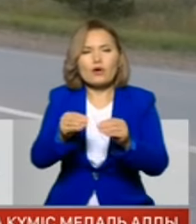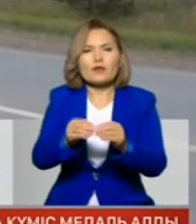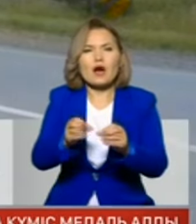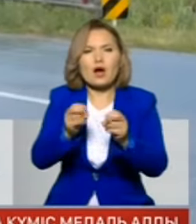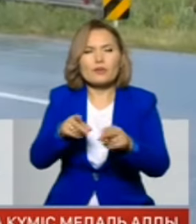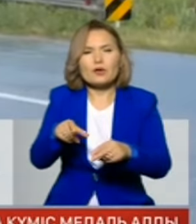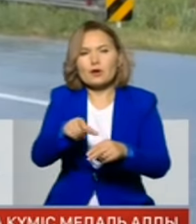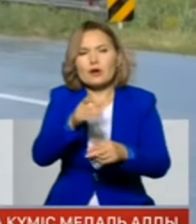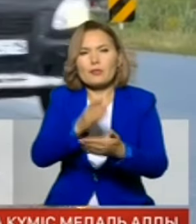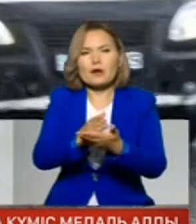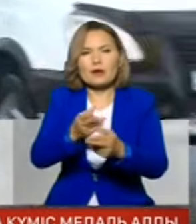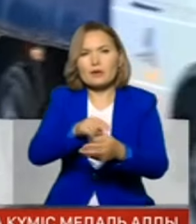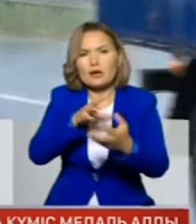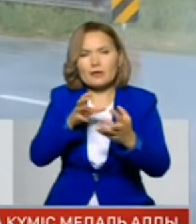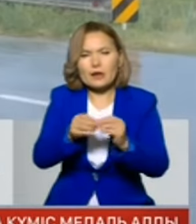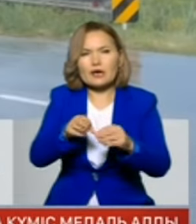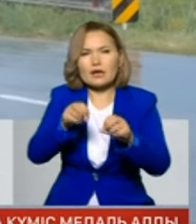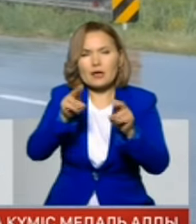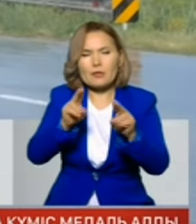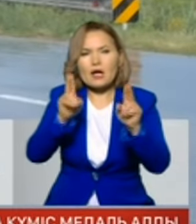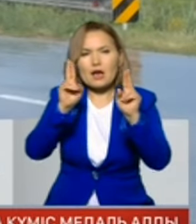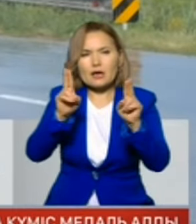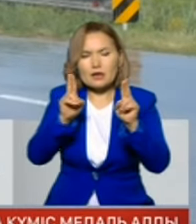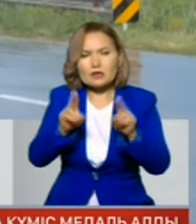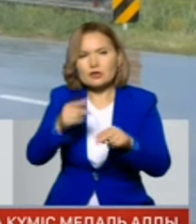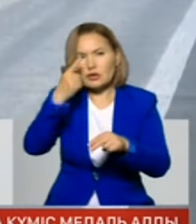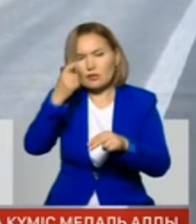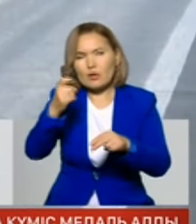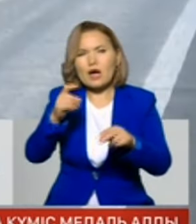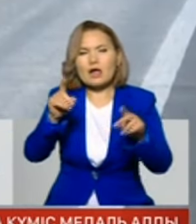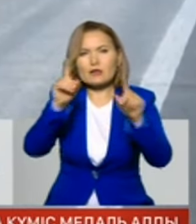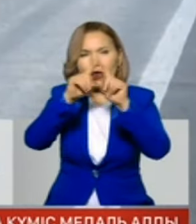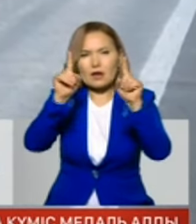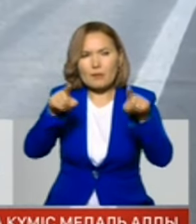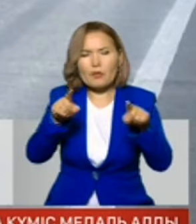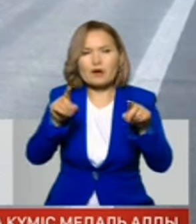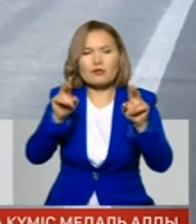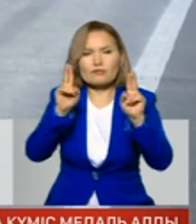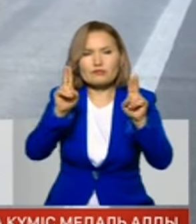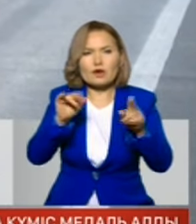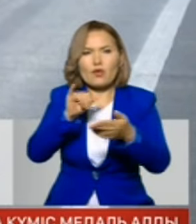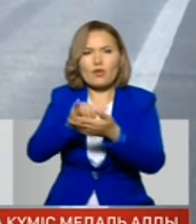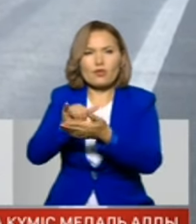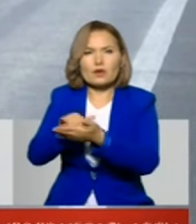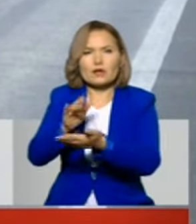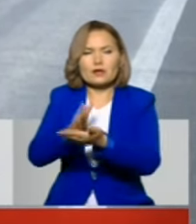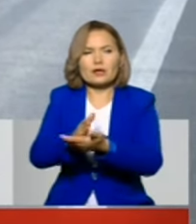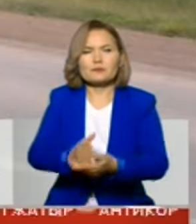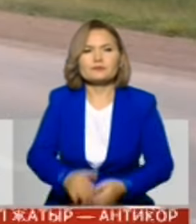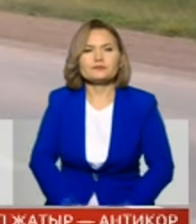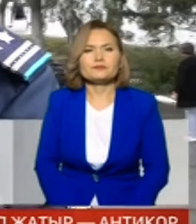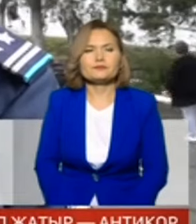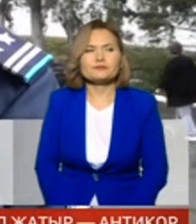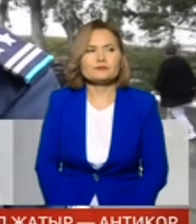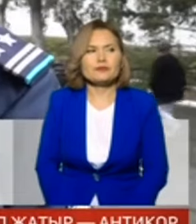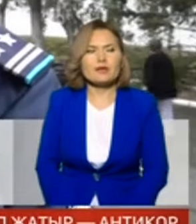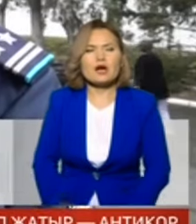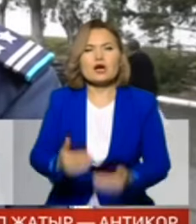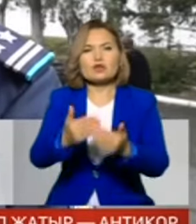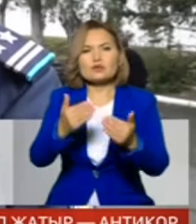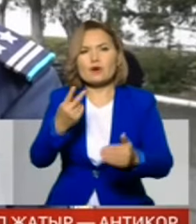жол учаскесі бар. Олардың барлығында арнайы белгілер мен ескерту тақталары орнатылған. Соңғы екі